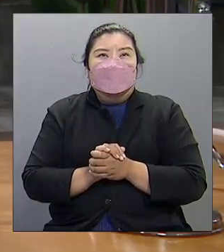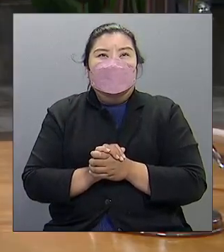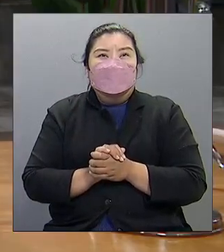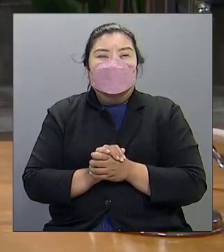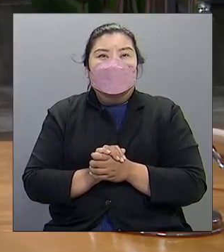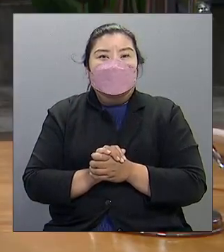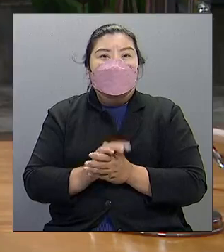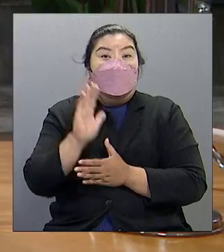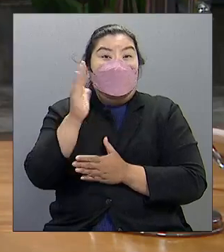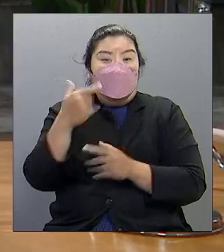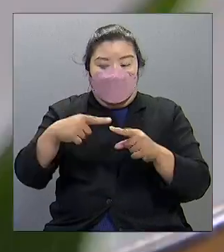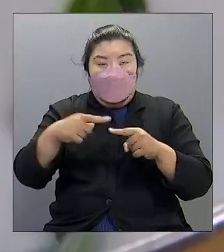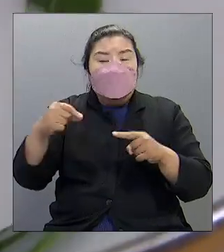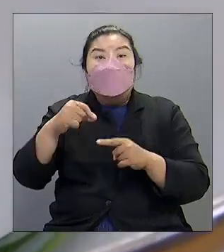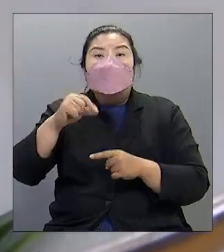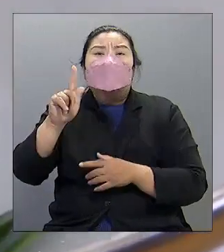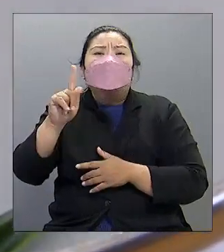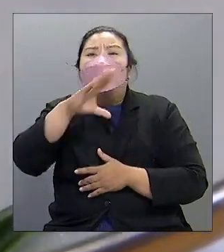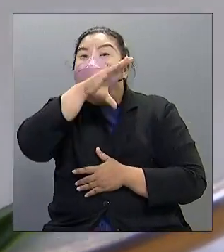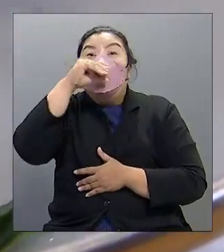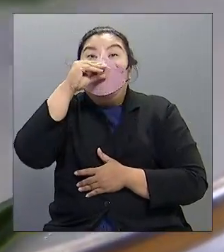ใส่ใบเตอรเพิมความหอมค่ะ